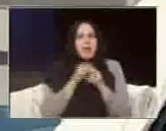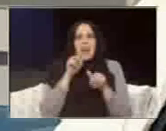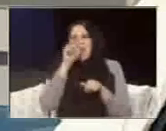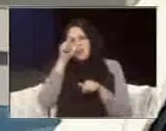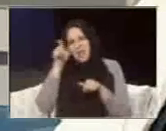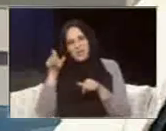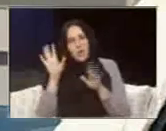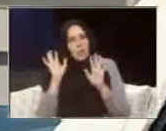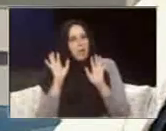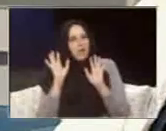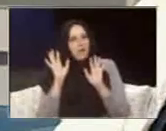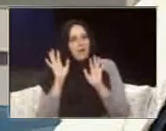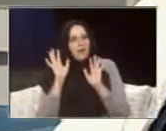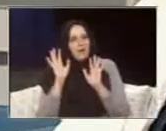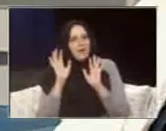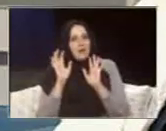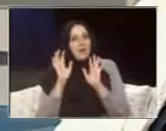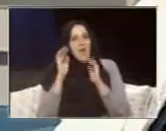البشر